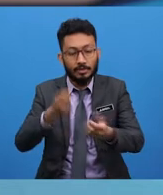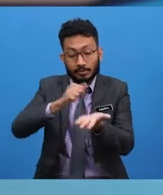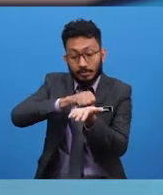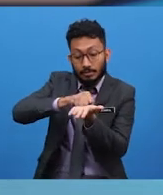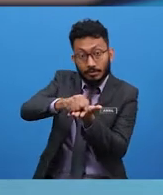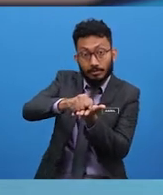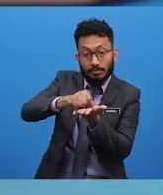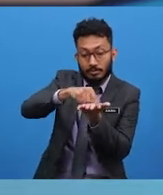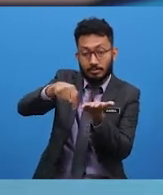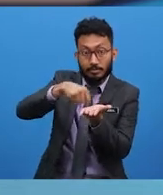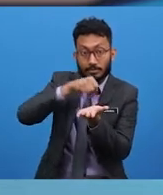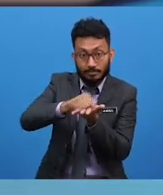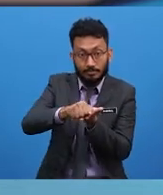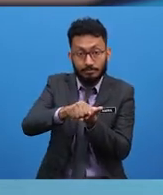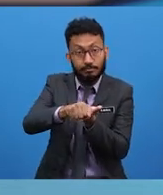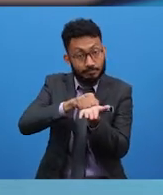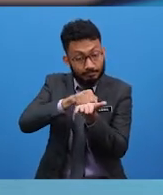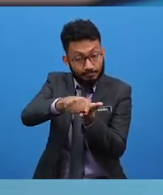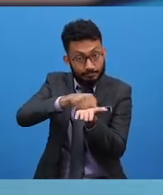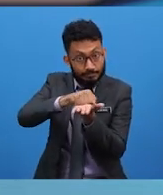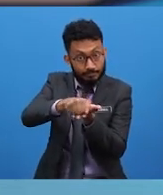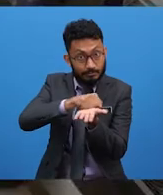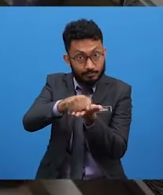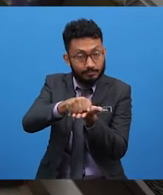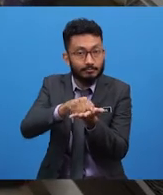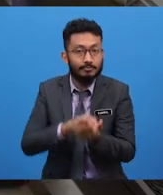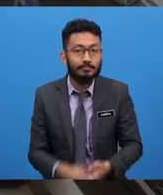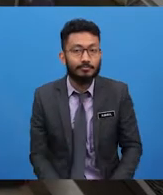tarikan dan satu kali tolakan.